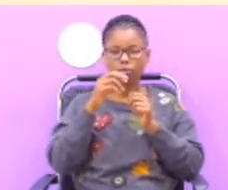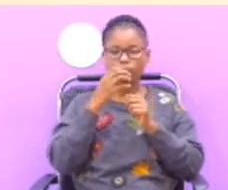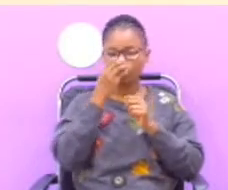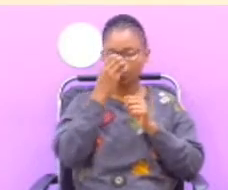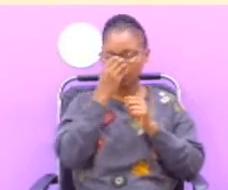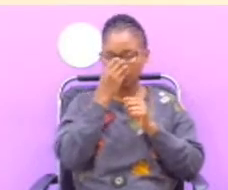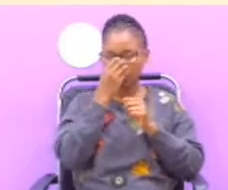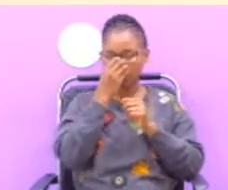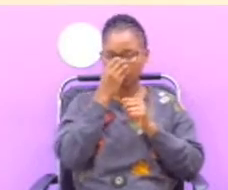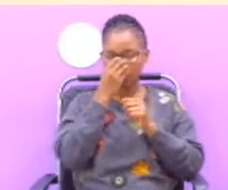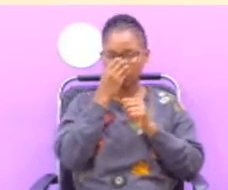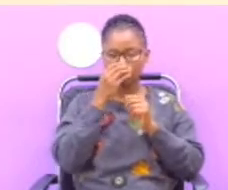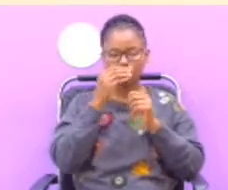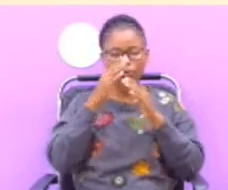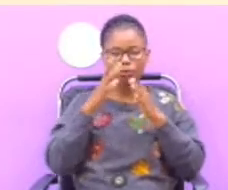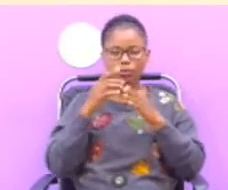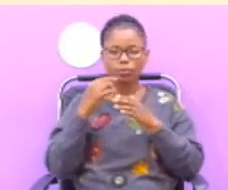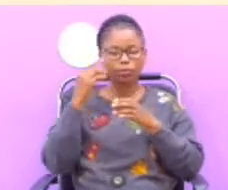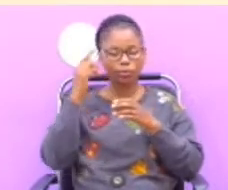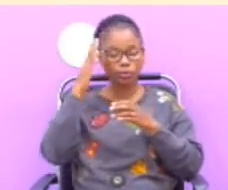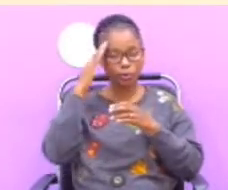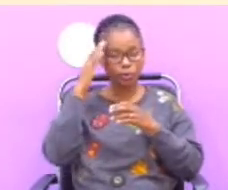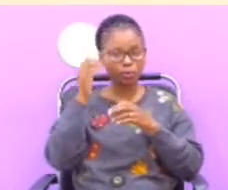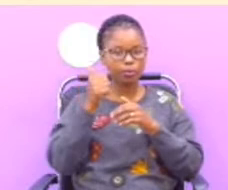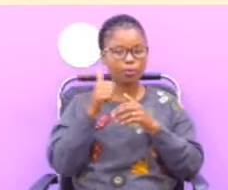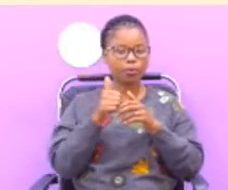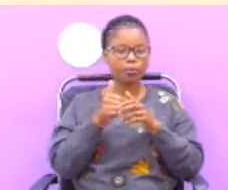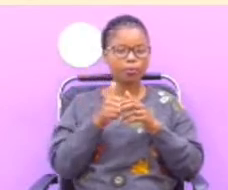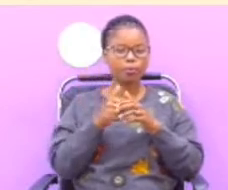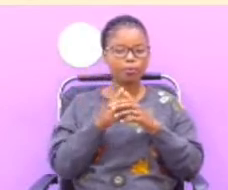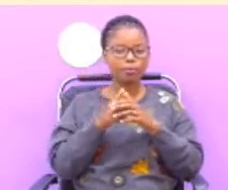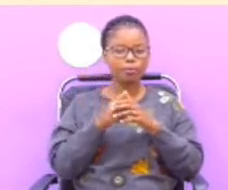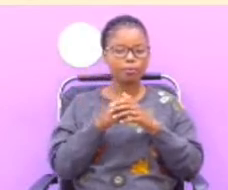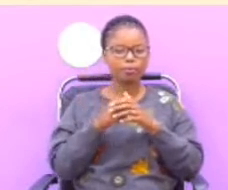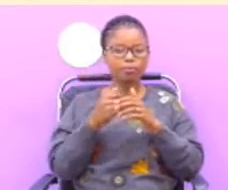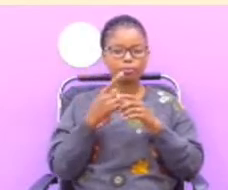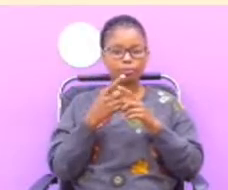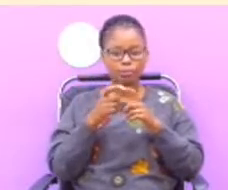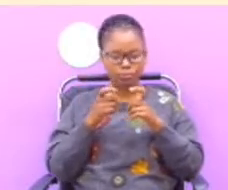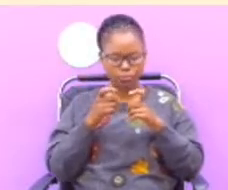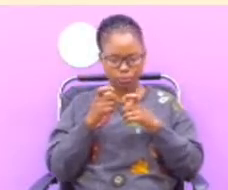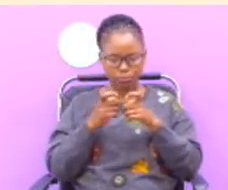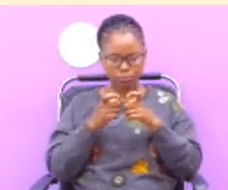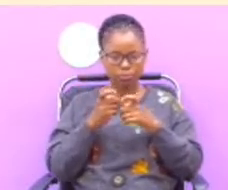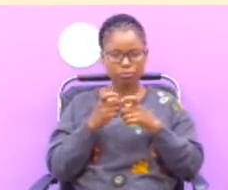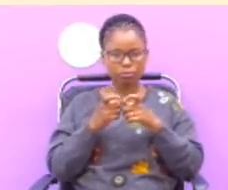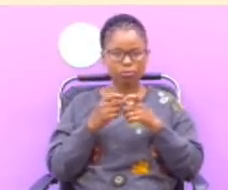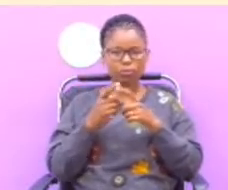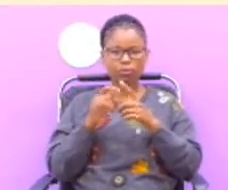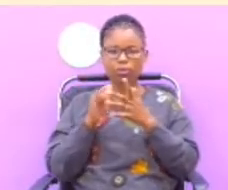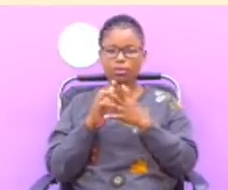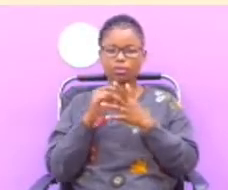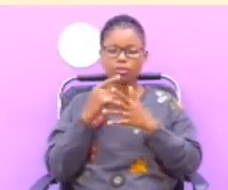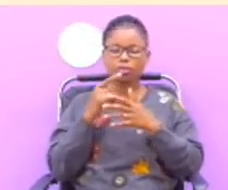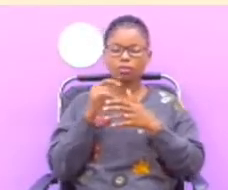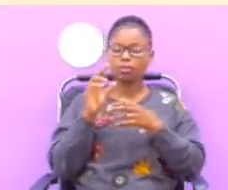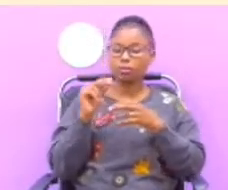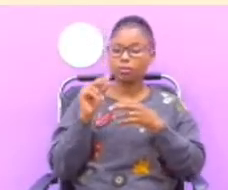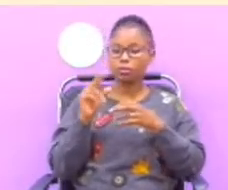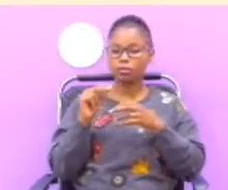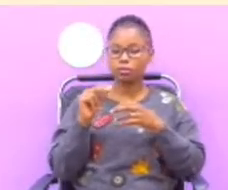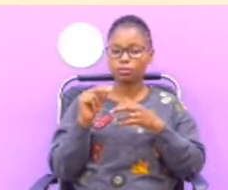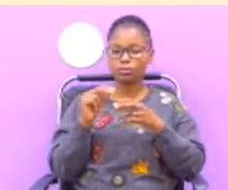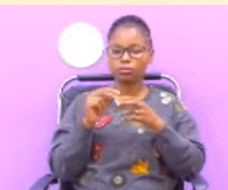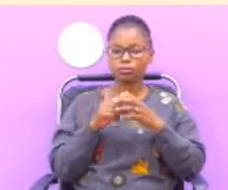Ahujia. Gino tala bete. Luto ni aga dhana kana dagada. Na nono togetele ira nogo tigo kwa daga kuga. Gai wito ni